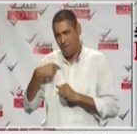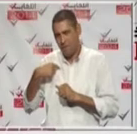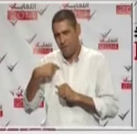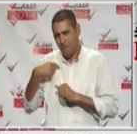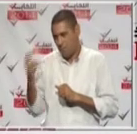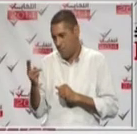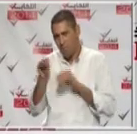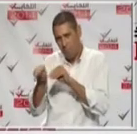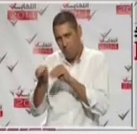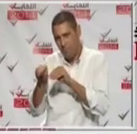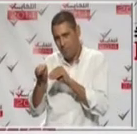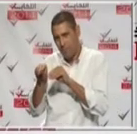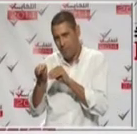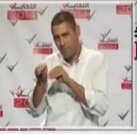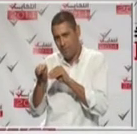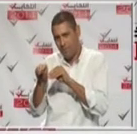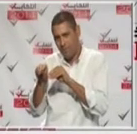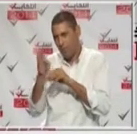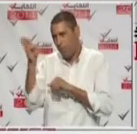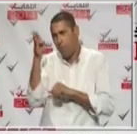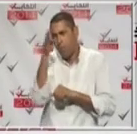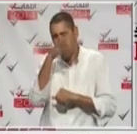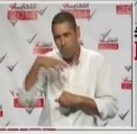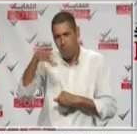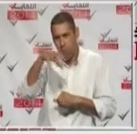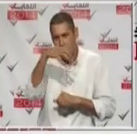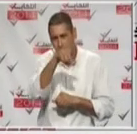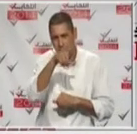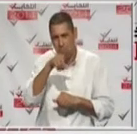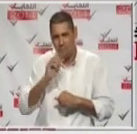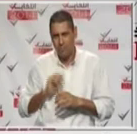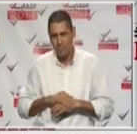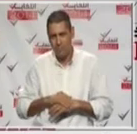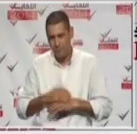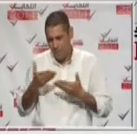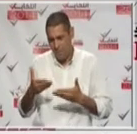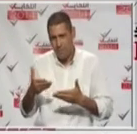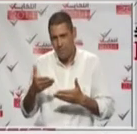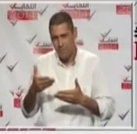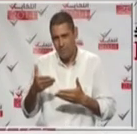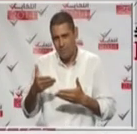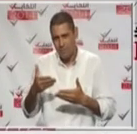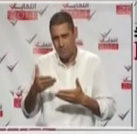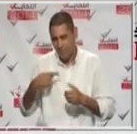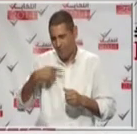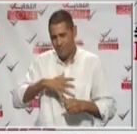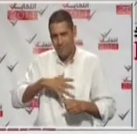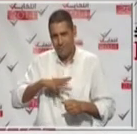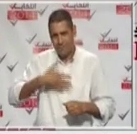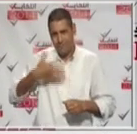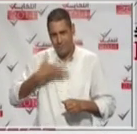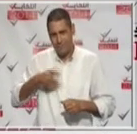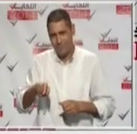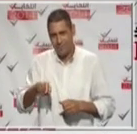عضو بالمجلس الوطني التأسيسي للجمهورية التونسية. وفي هذا الإطار كنت قد سعدت بانتخابي